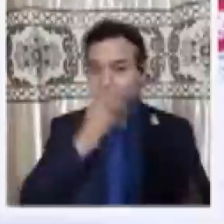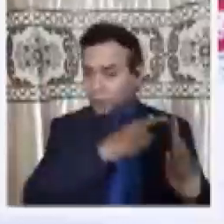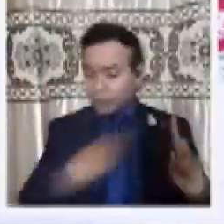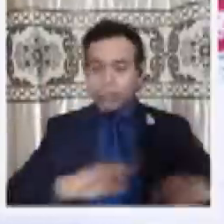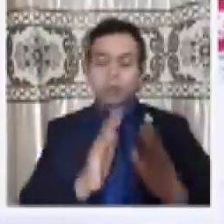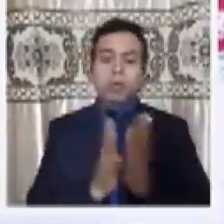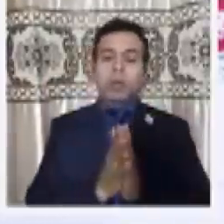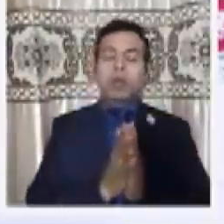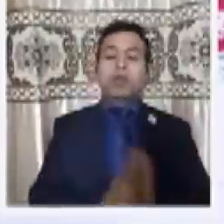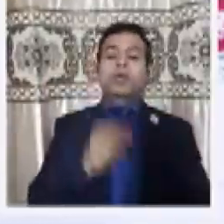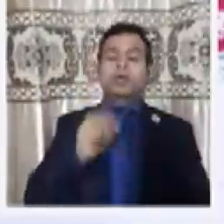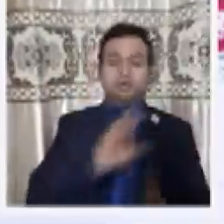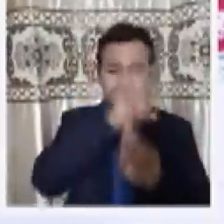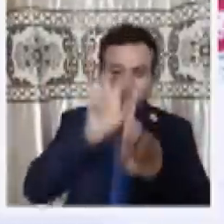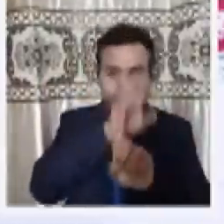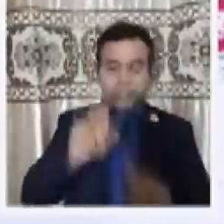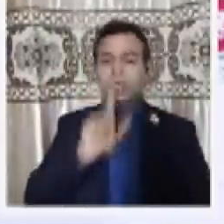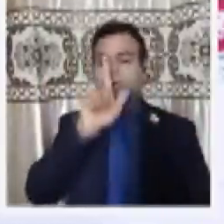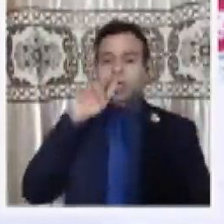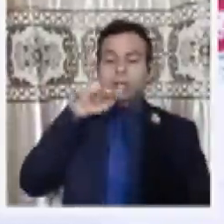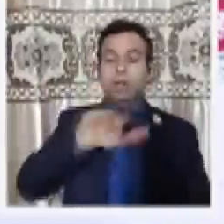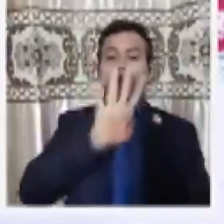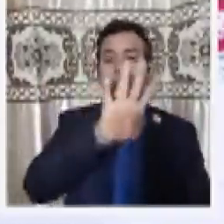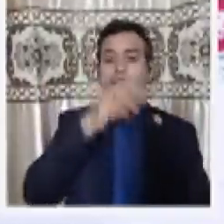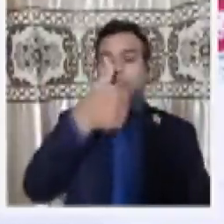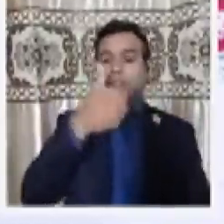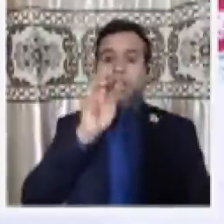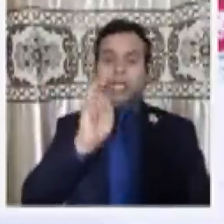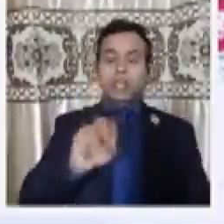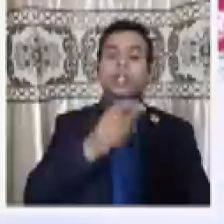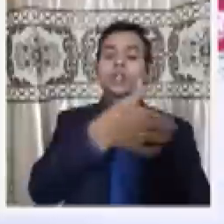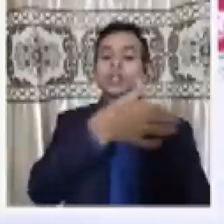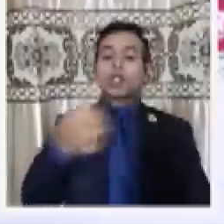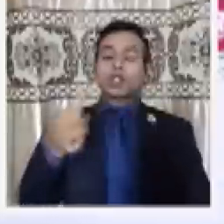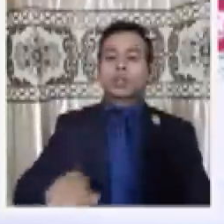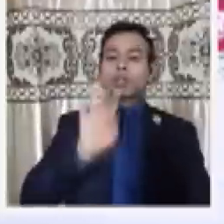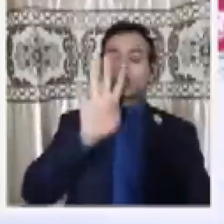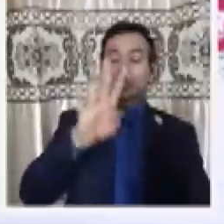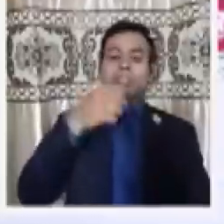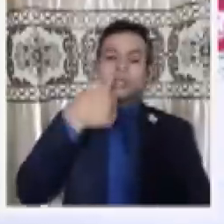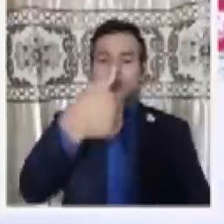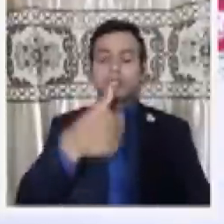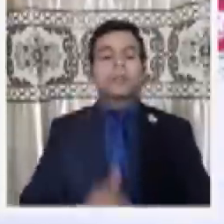বিমানবন্দর, সকল স্থল বন্দর, 2টি সমুদ্র বন্দর এবং ক্যান্টনমেন্ট রেল স্টেশনে স্ক্রিনিং হয়েছে